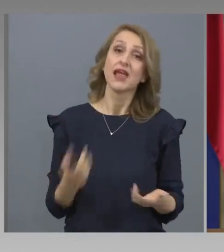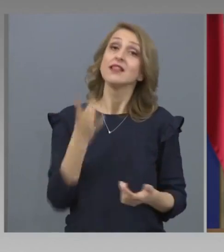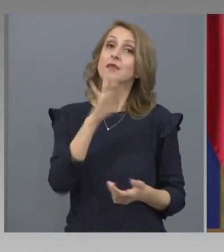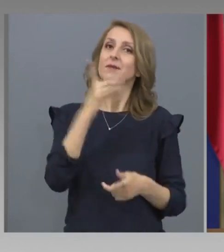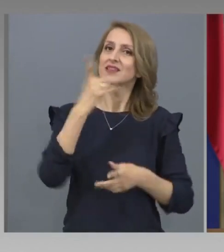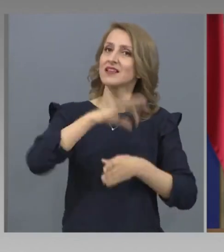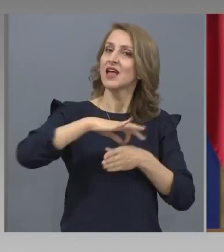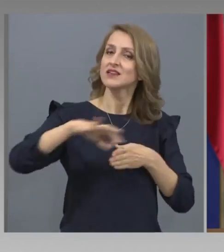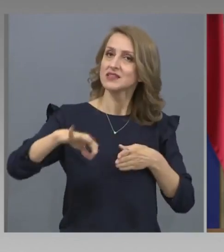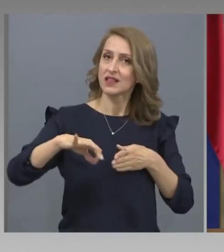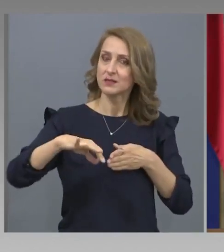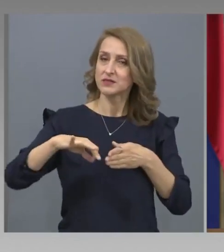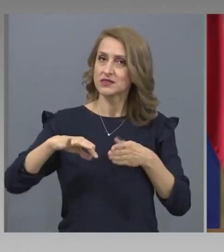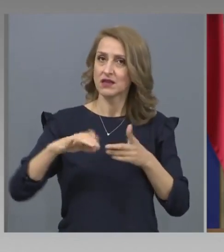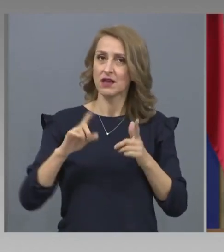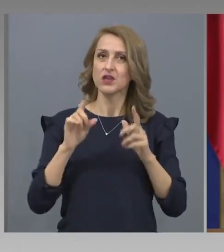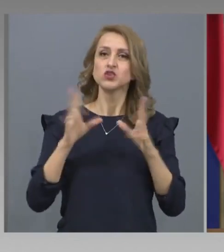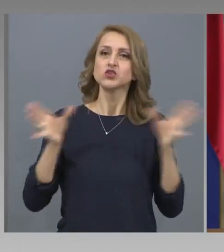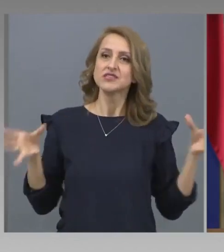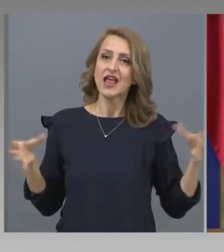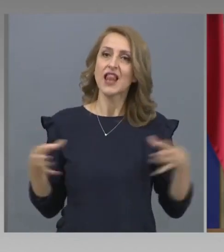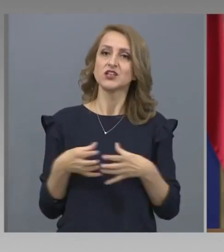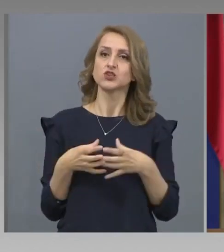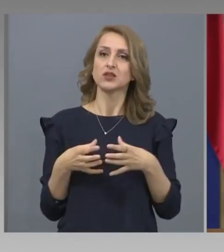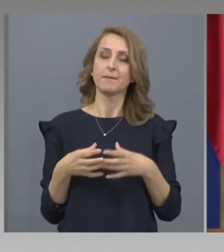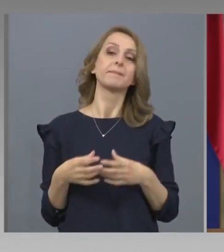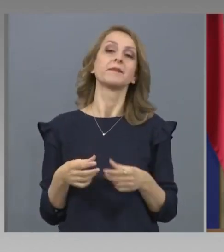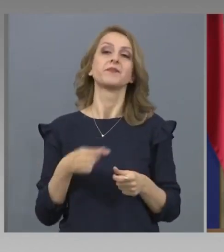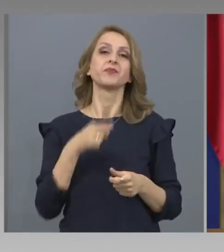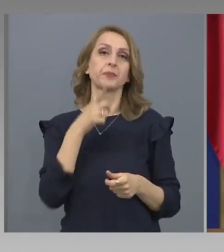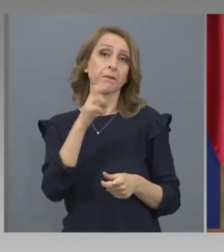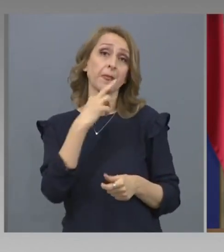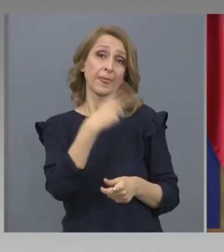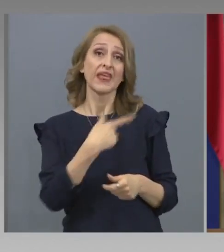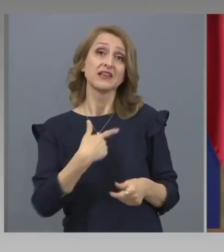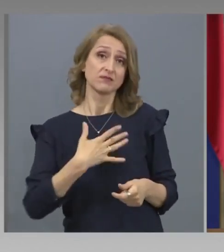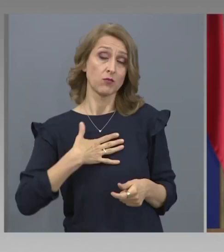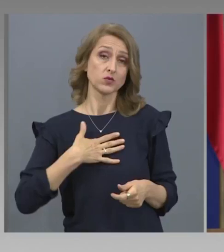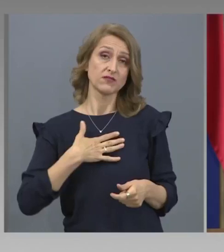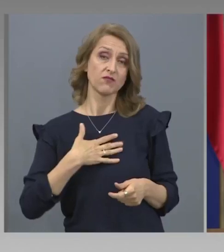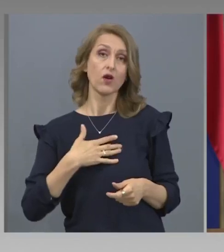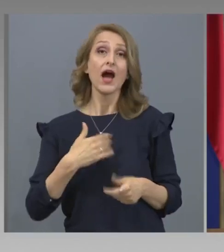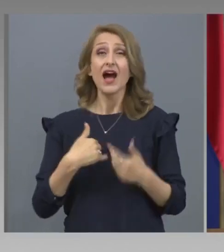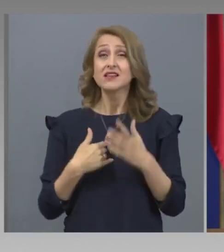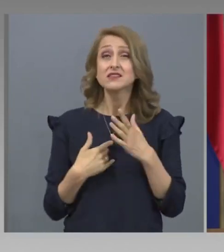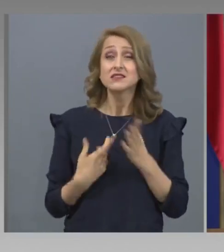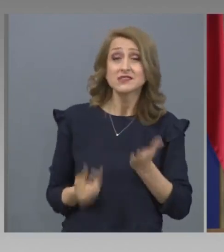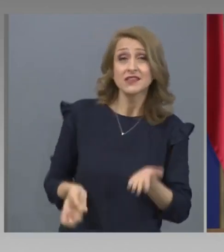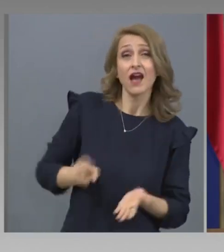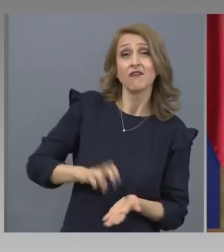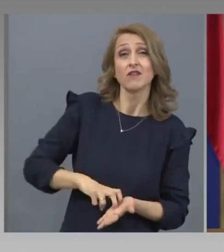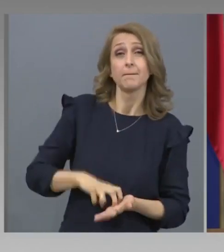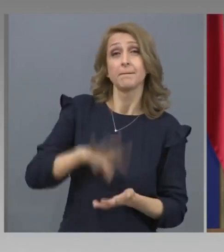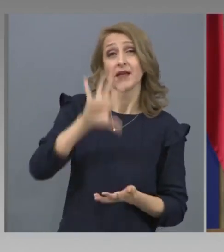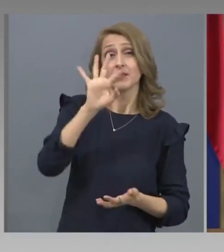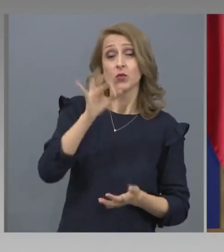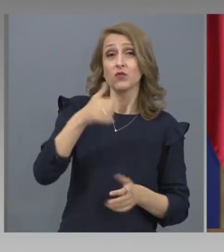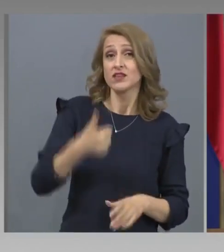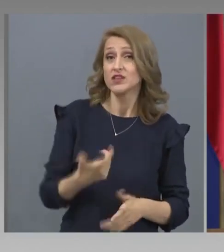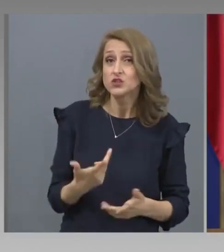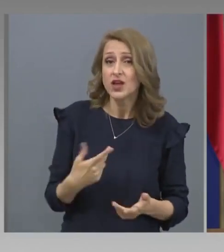и тях да ги щадиме. Защото аз по свое желание питам. От главен секретар ставам 5:30-6, но тези